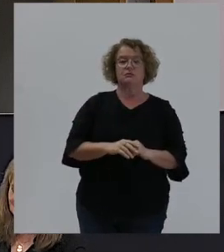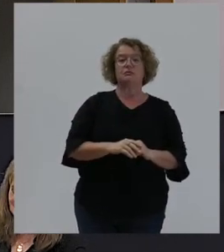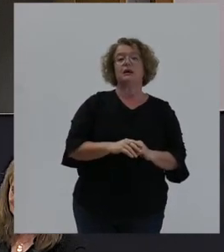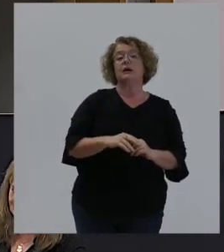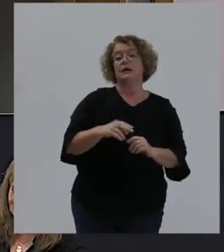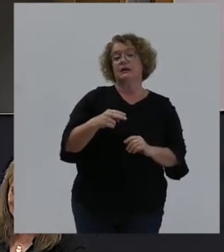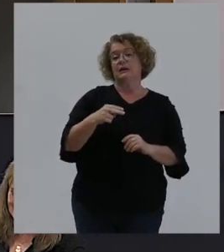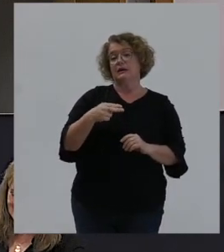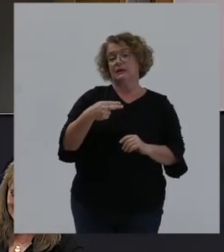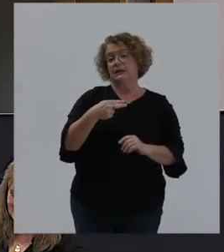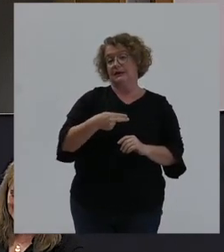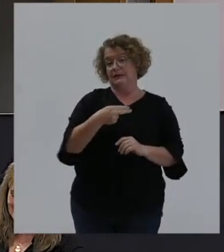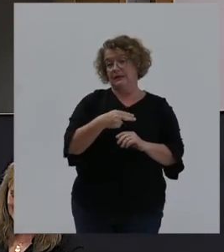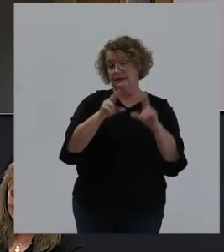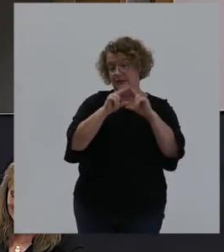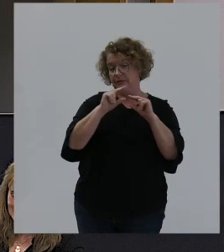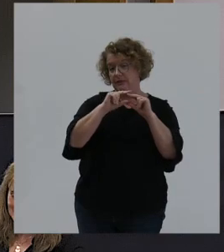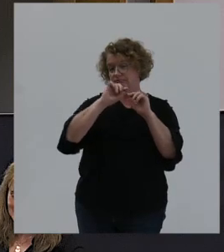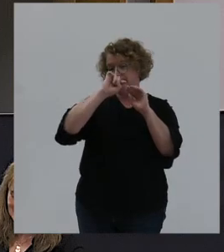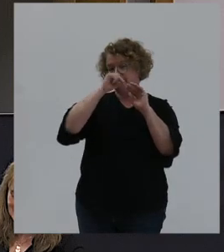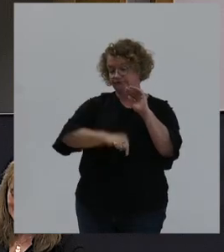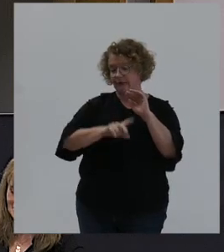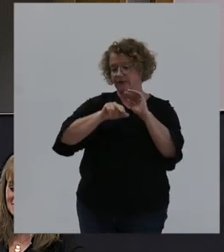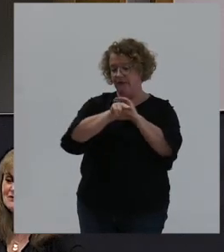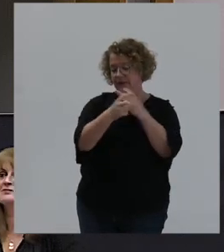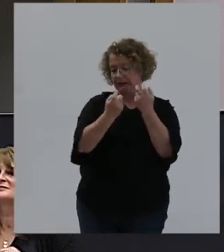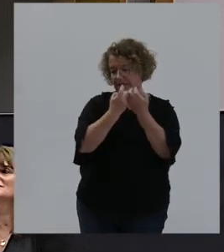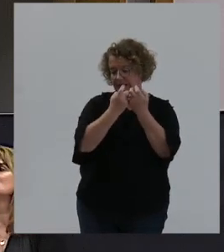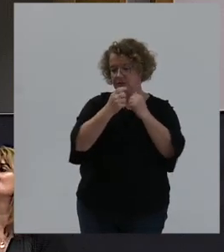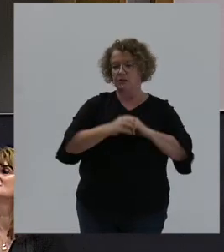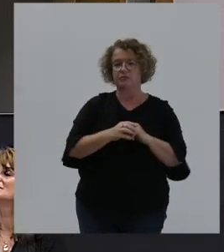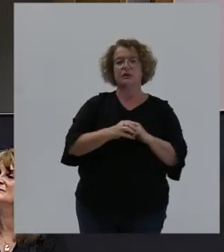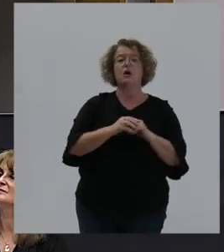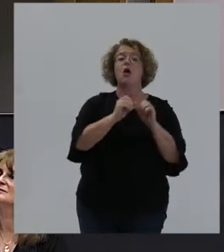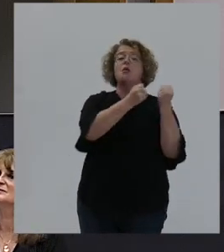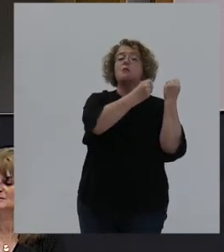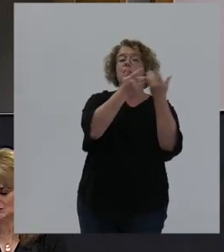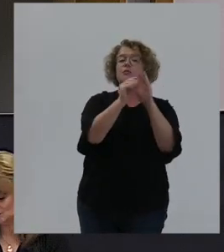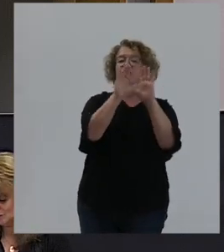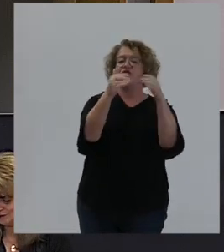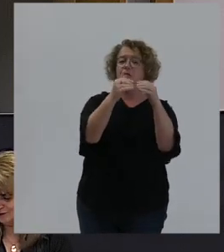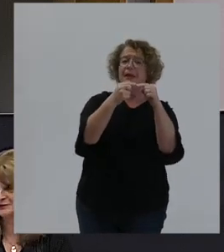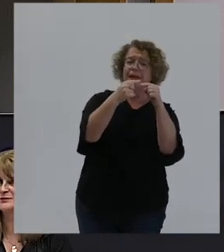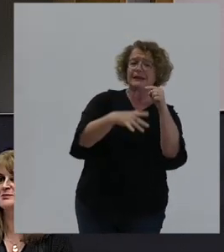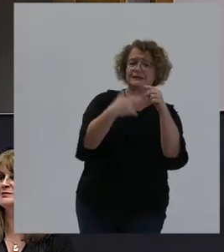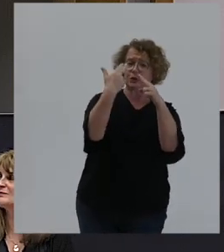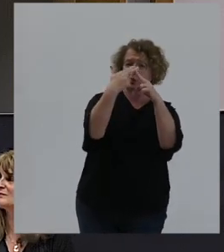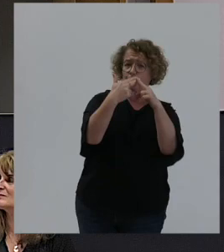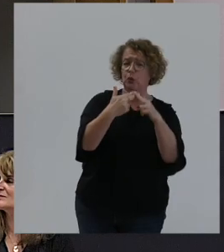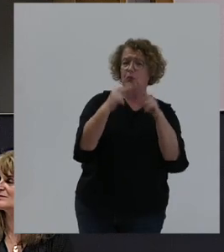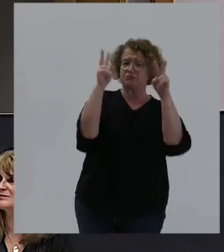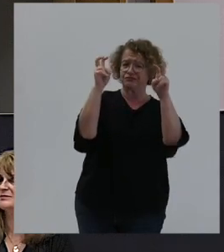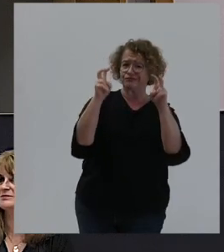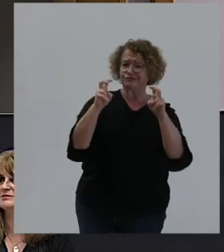donner quelques détails, mais alors vous avez raison, hein, la dernière fois, l'offre de formation a dû être faite dans la